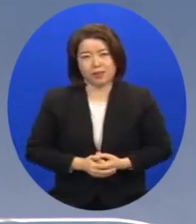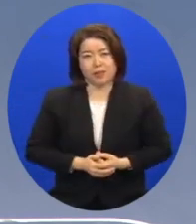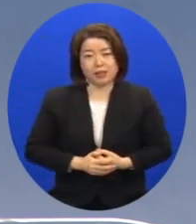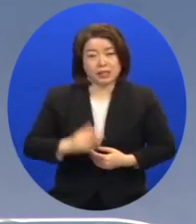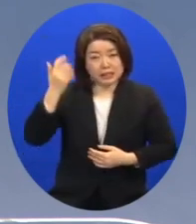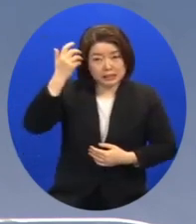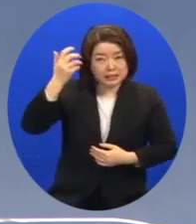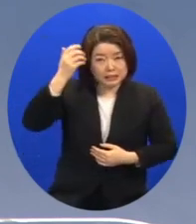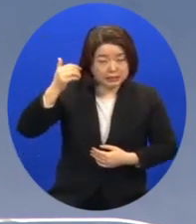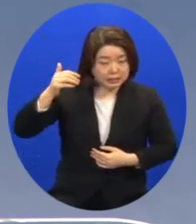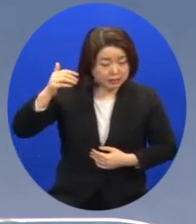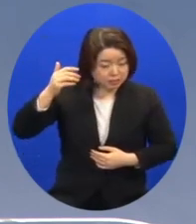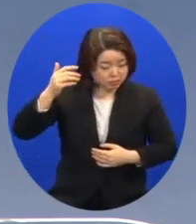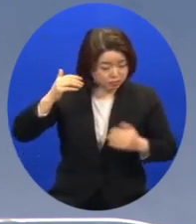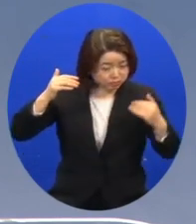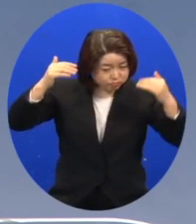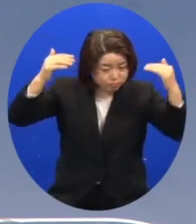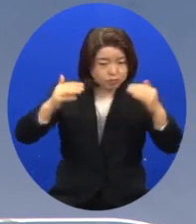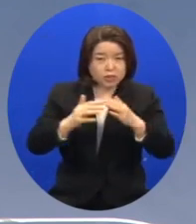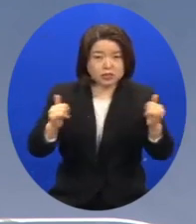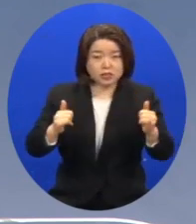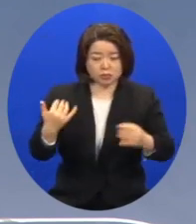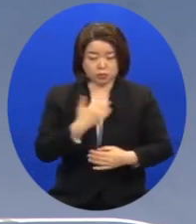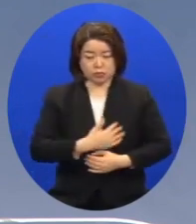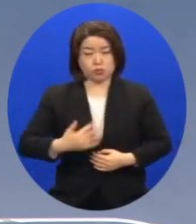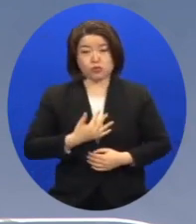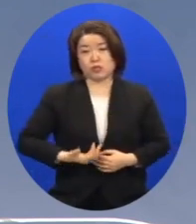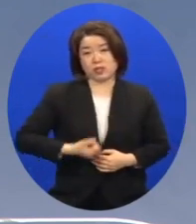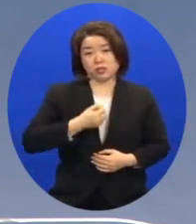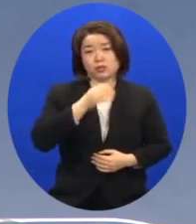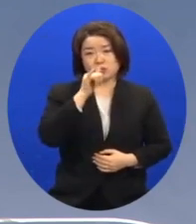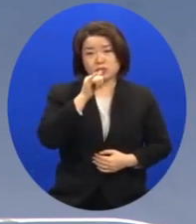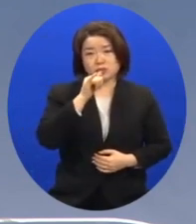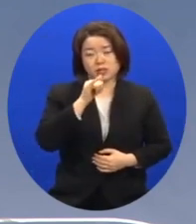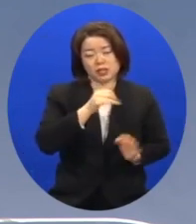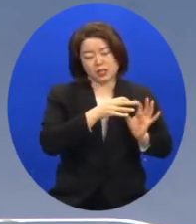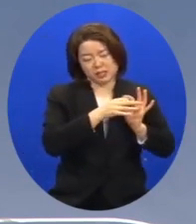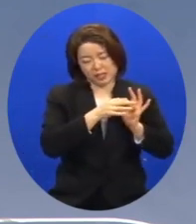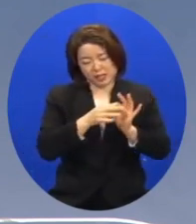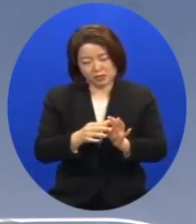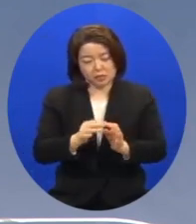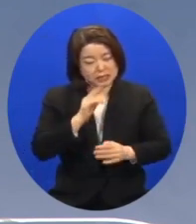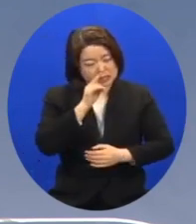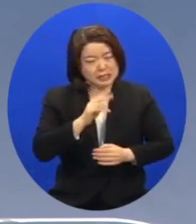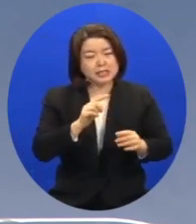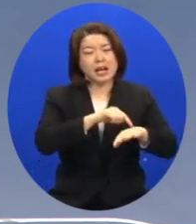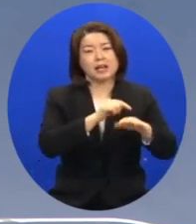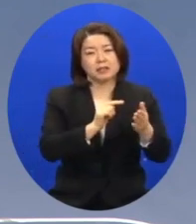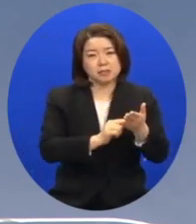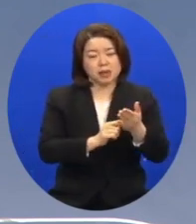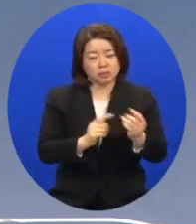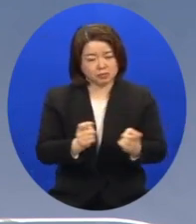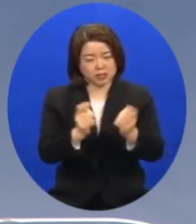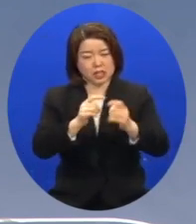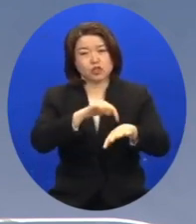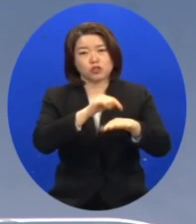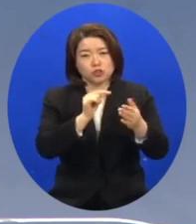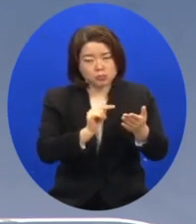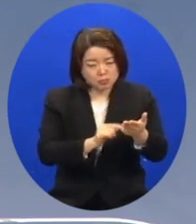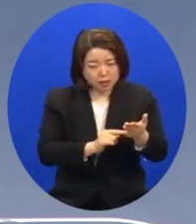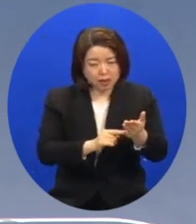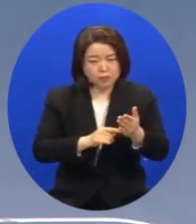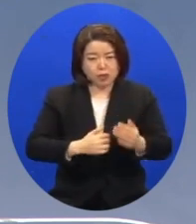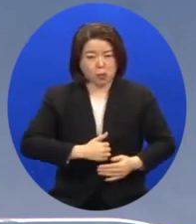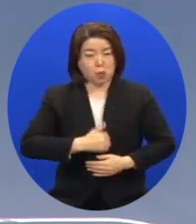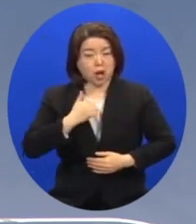영적으로 성숙한 사람도 육신을 가지고 있기 때문에 끊임없이 시기하는 마음 다툼은 마음 화가 난 마음